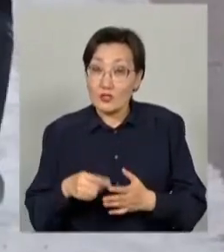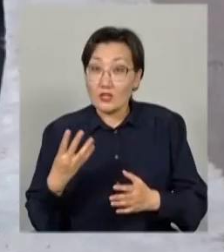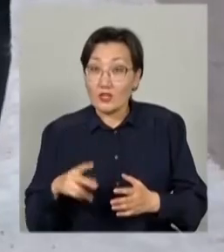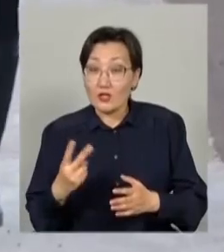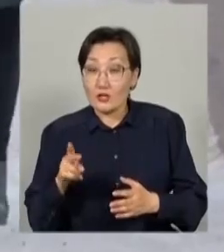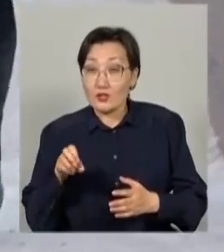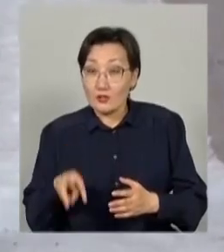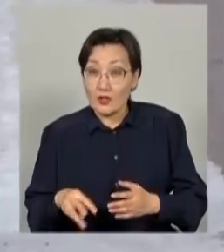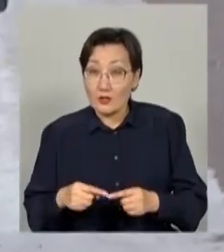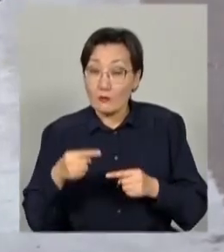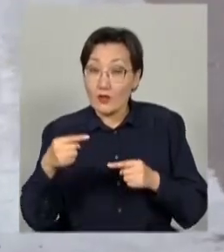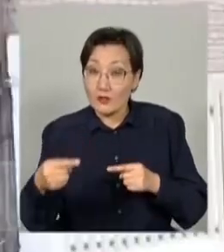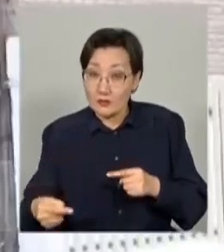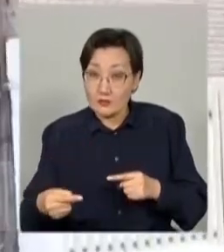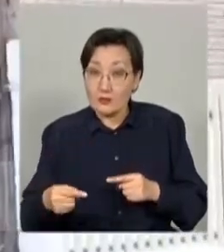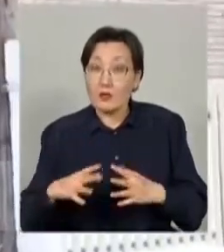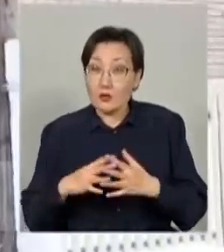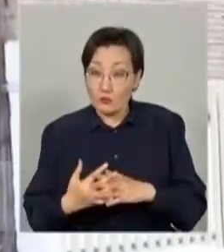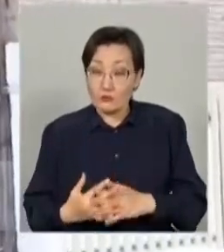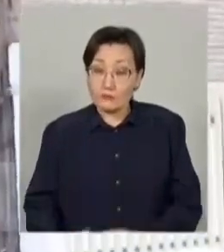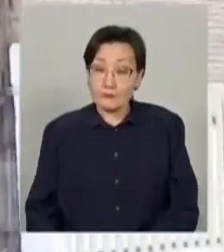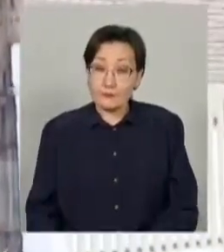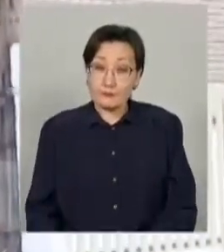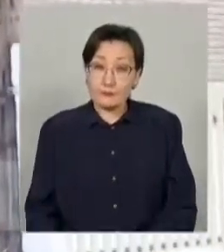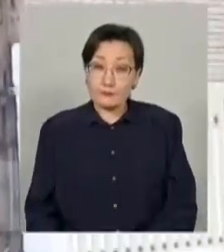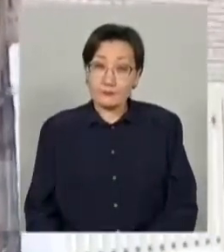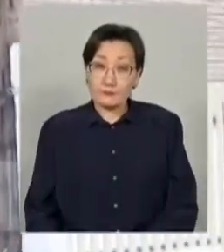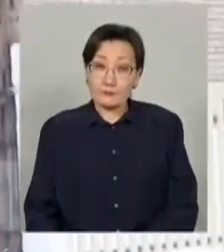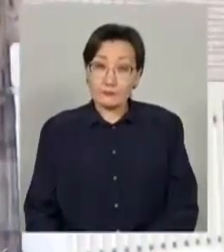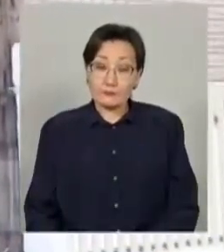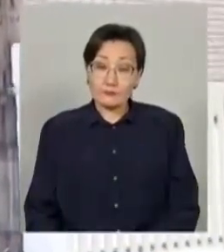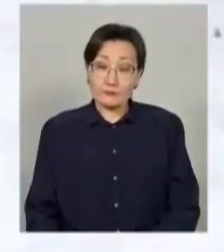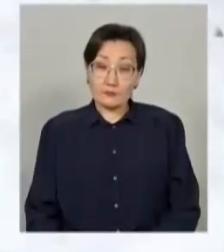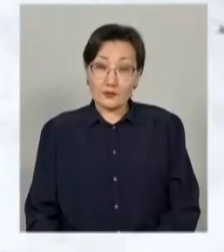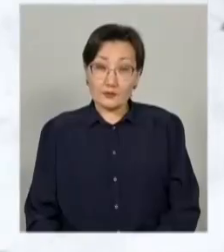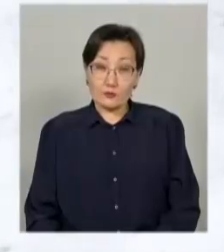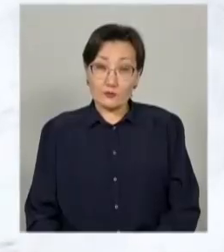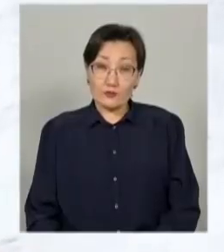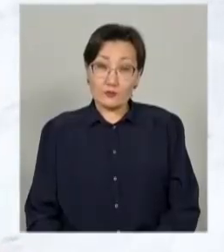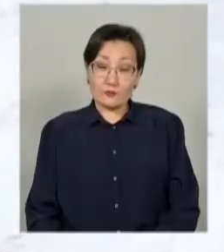42 шақырым жерде орналасқан. Нұргүл Алина, Жұлдызбек Ермұқанов, Алматы телеарнасы, солтүстік Қазақстан облысынан.